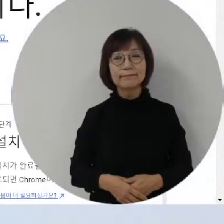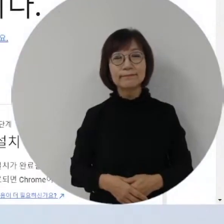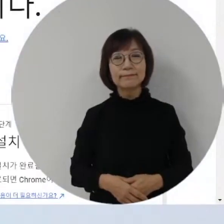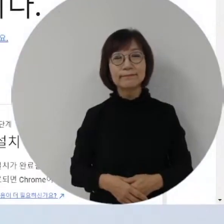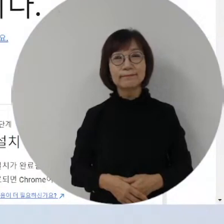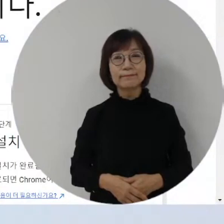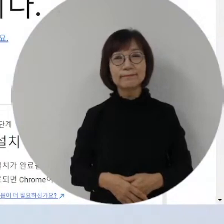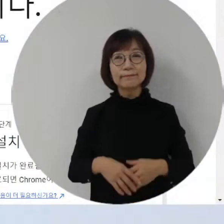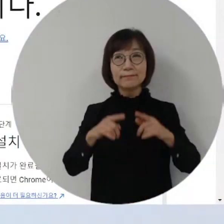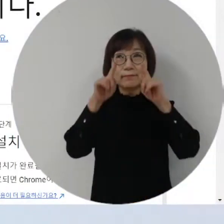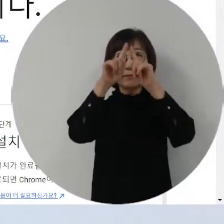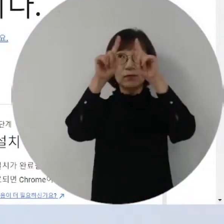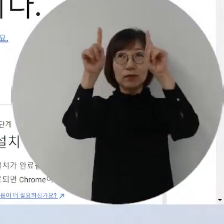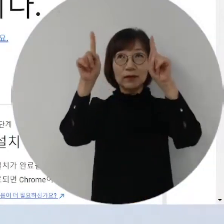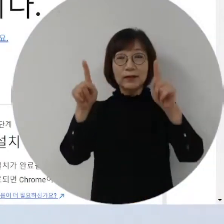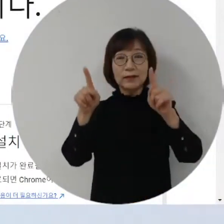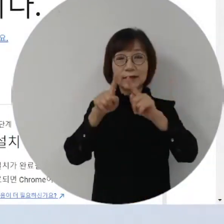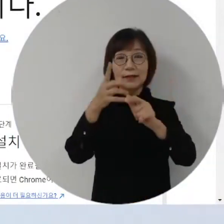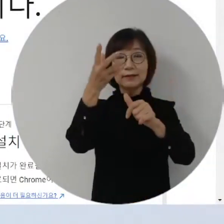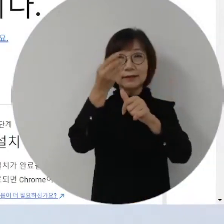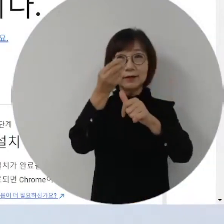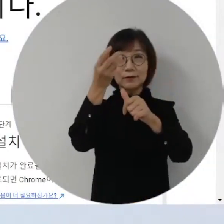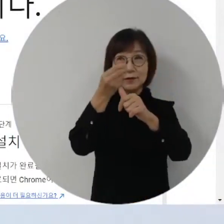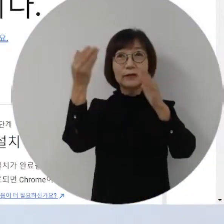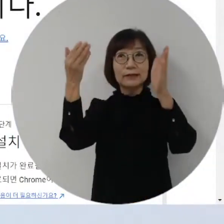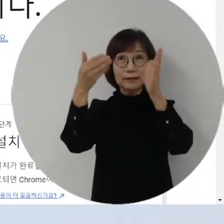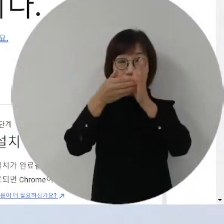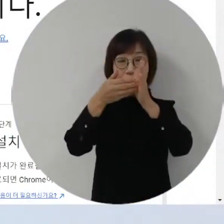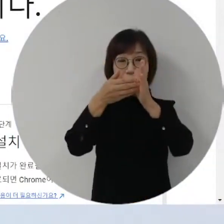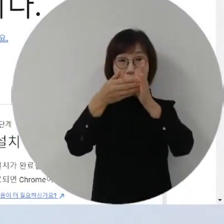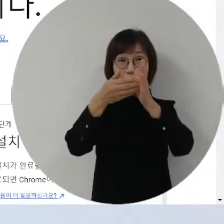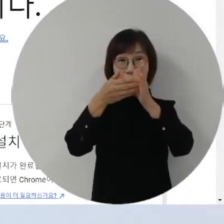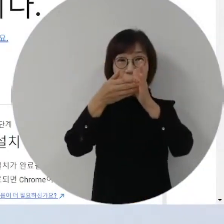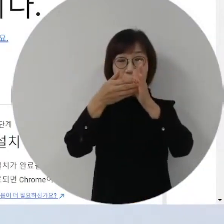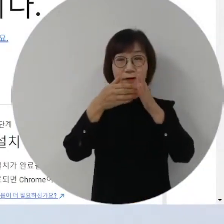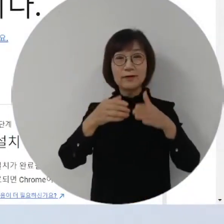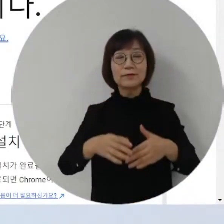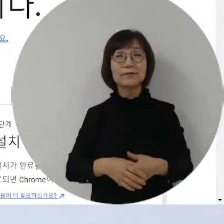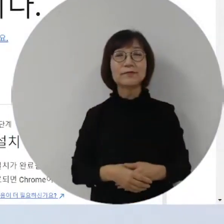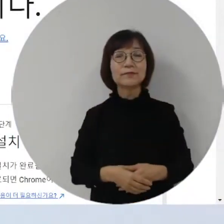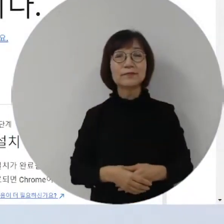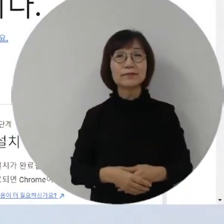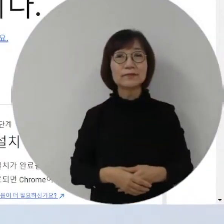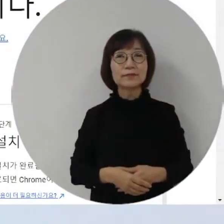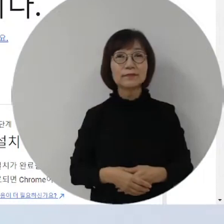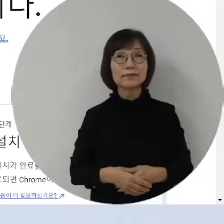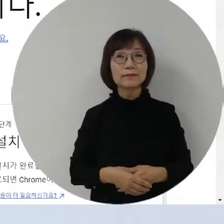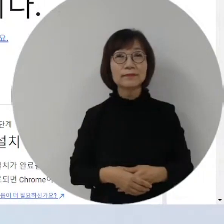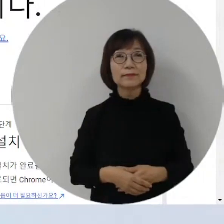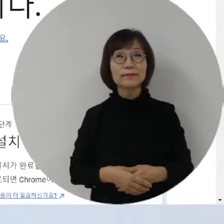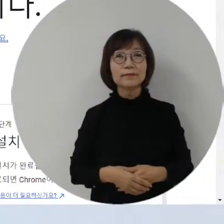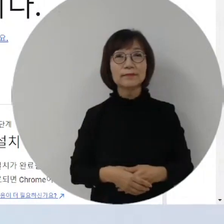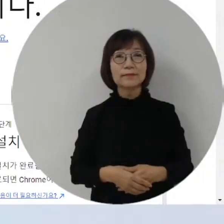혹시 여기에 열 건지 아니면 뭐 실행을 할 건지 물어보는 상자가 나오는 분들도 계실